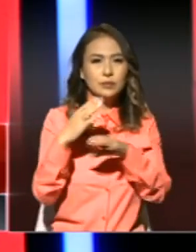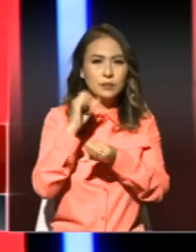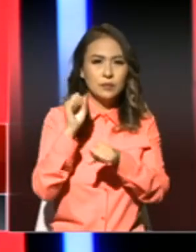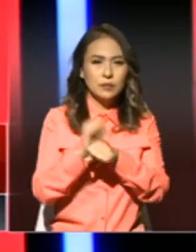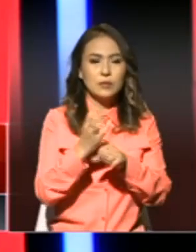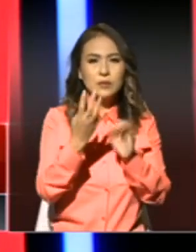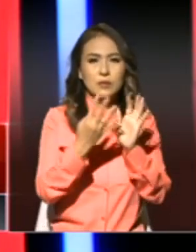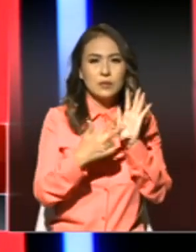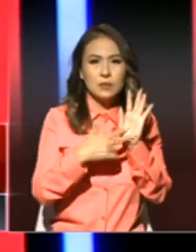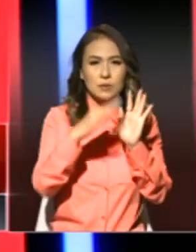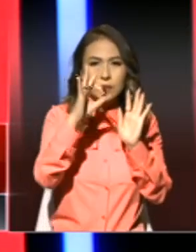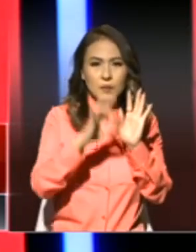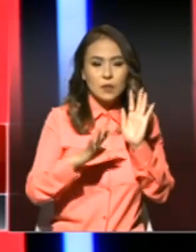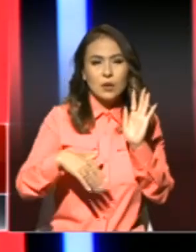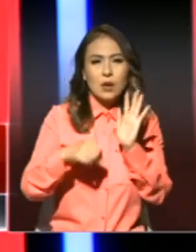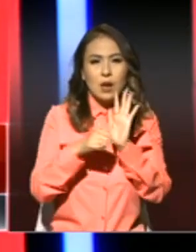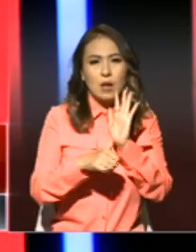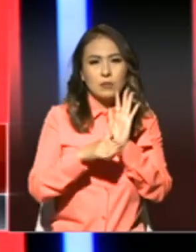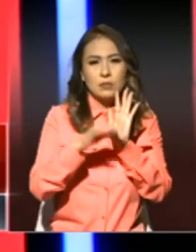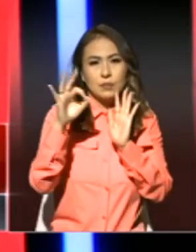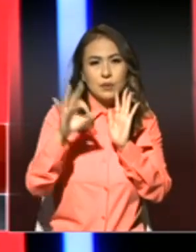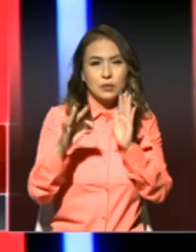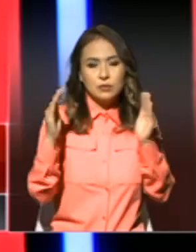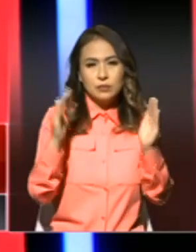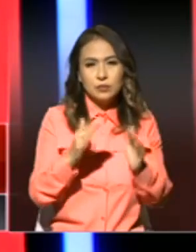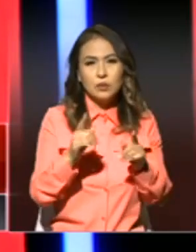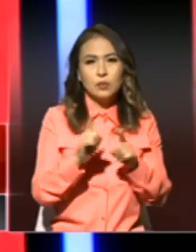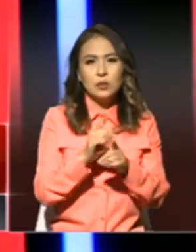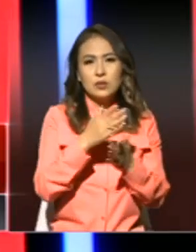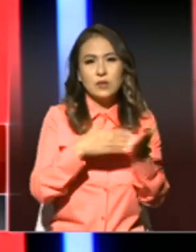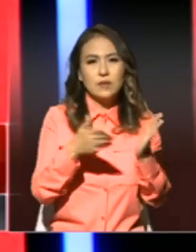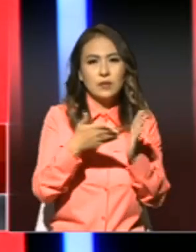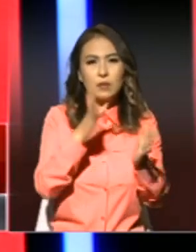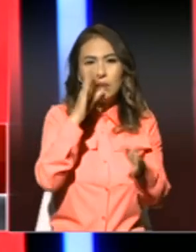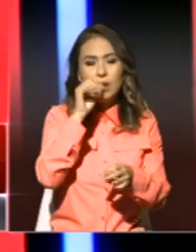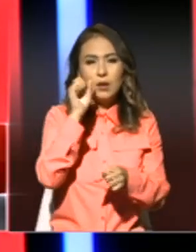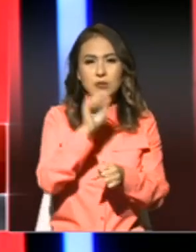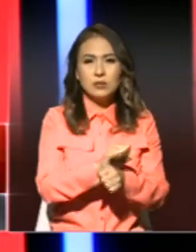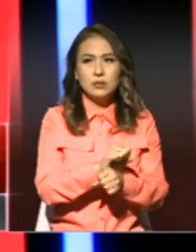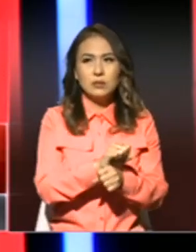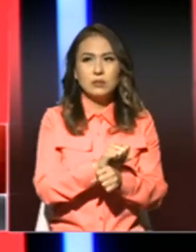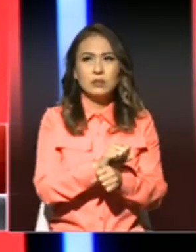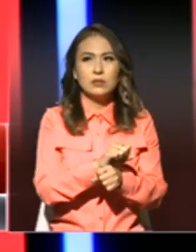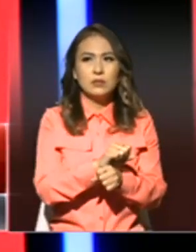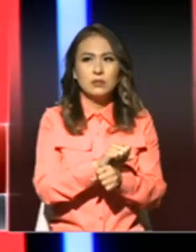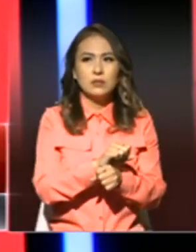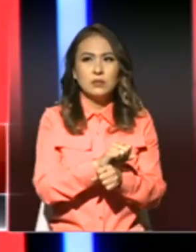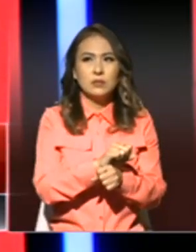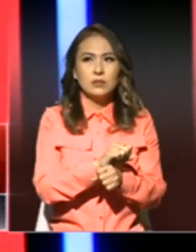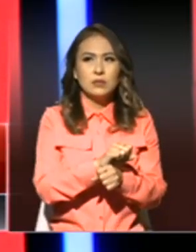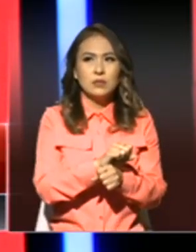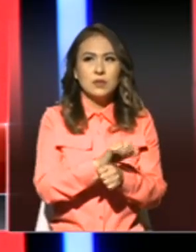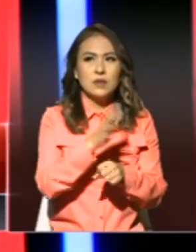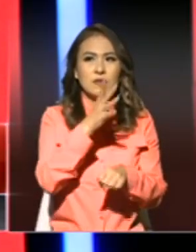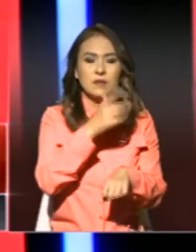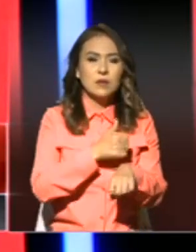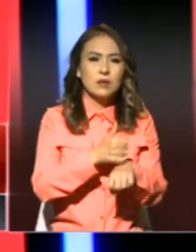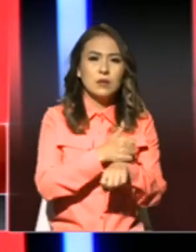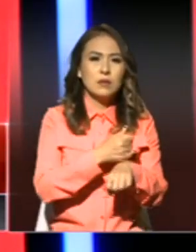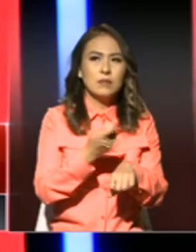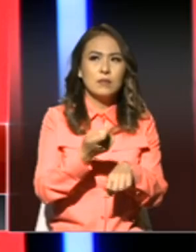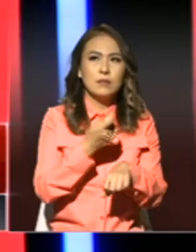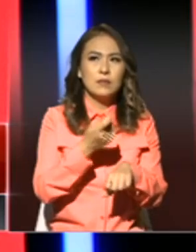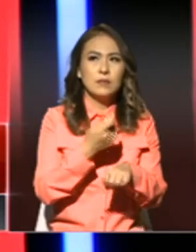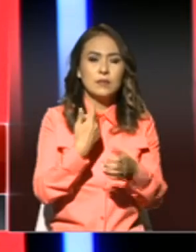48% азайды, одан кейін 60% төмендеді деп, бір күні бұл мүлдем тоқтап қалуы мүмкін. Бәрі мүмкін. Уақыт қысқа, қысқа нұсқа жауап. Мұндай мәселе